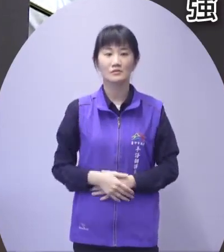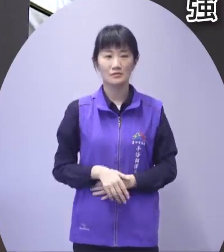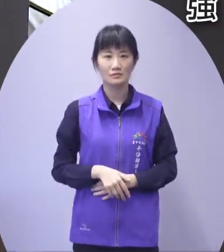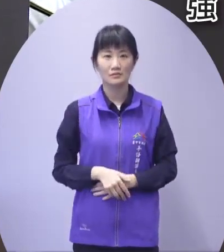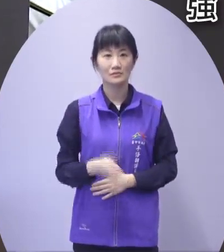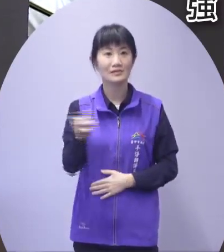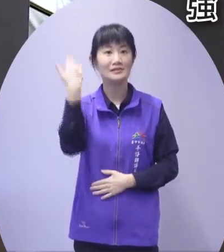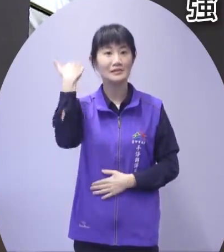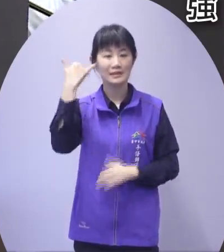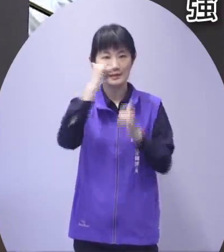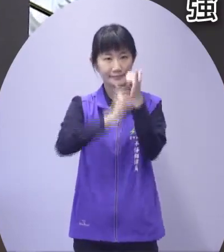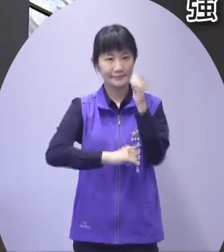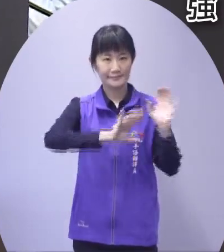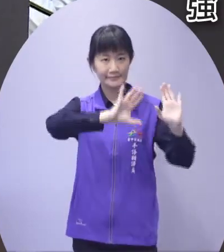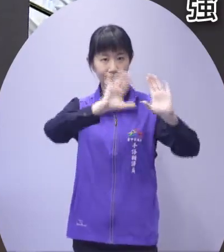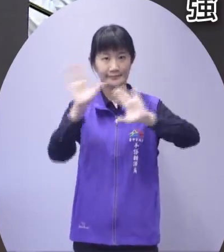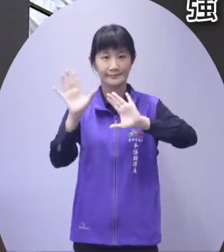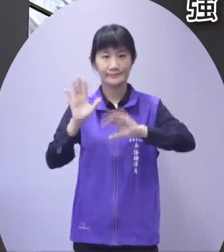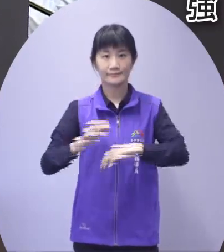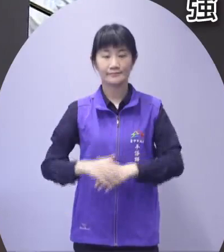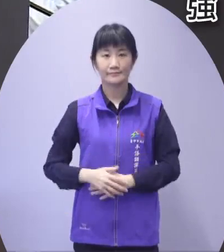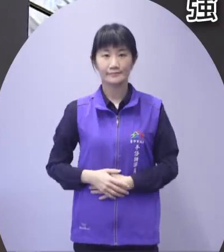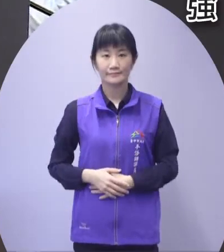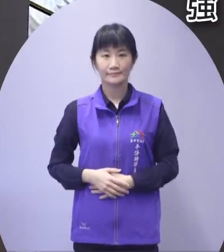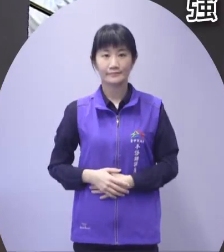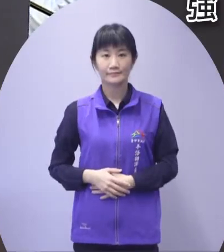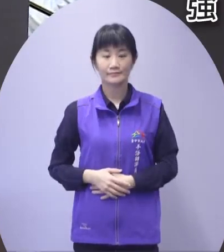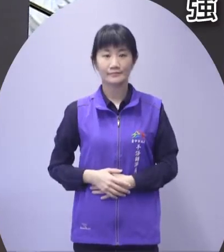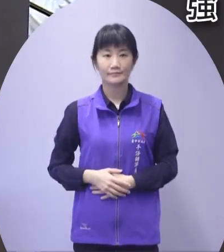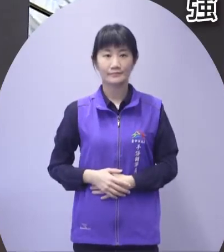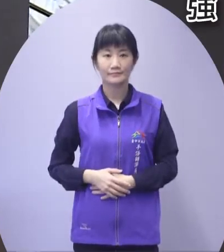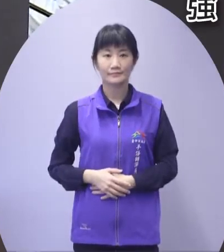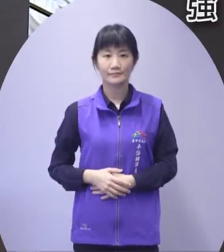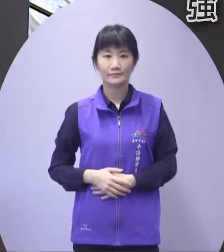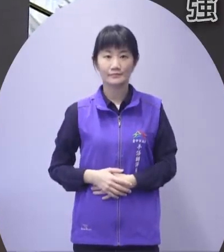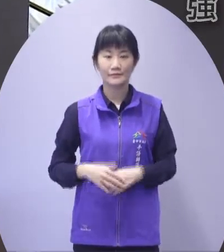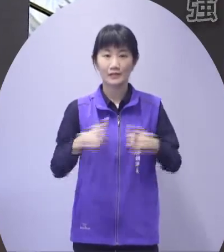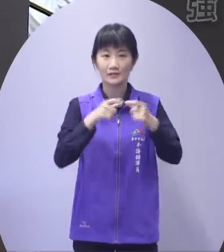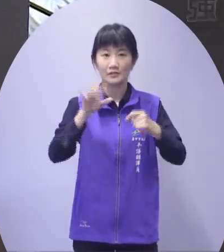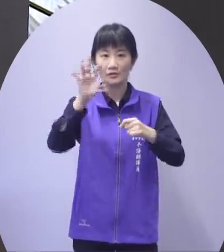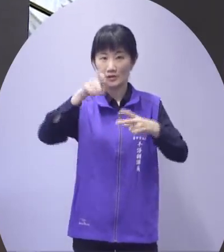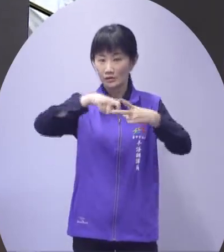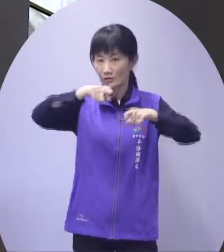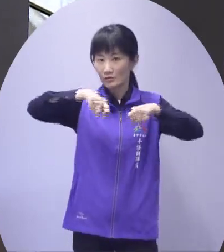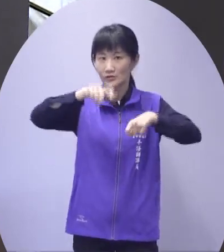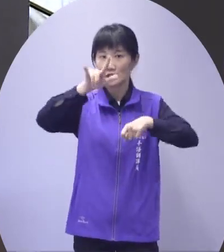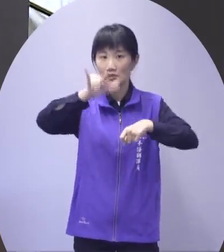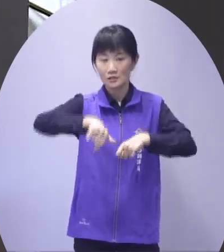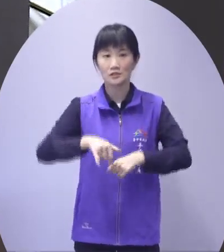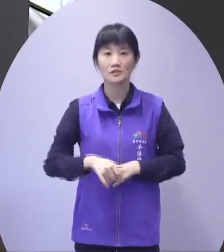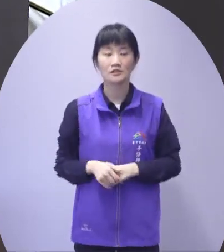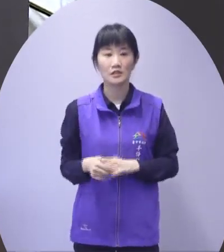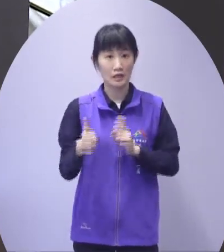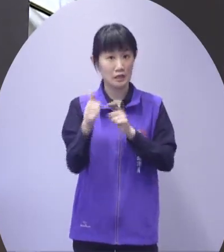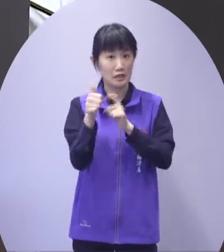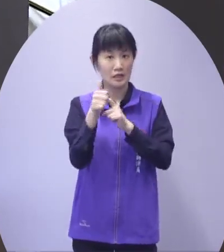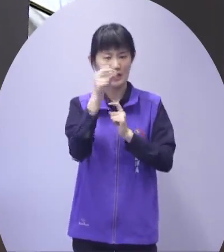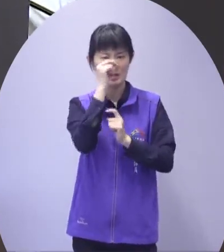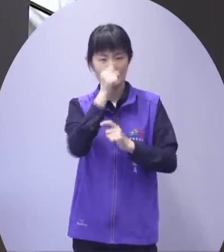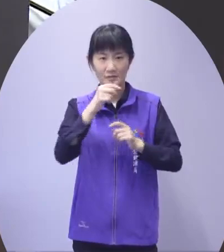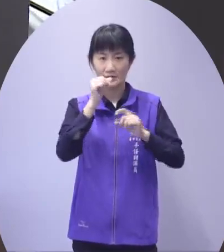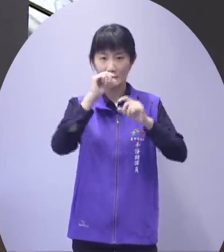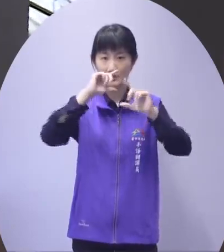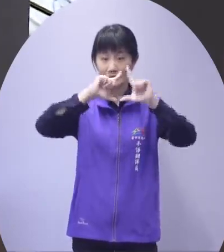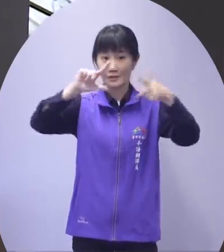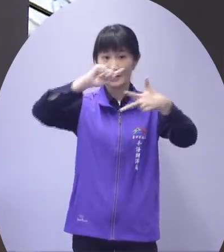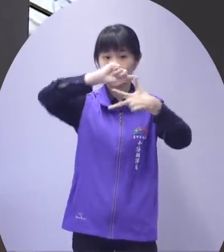农场种苗场。那为了这个农场呢，日本有一个工程师叫基田千雄，他特别从大甲溪